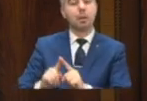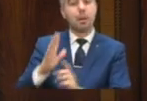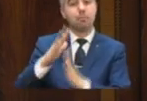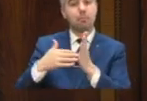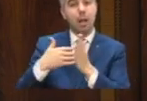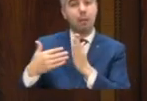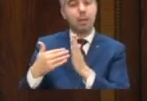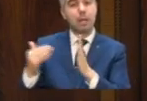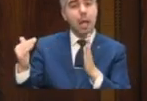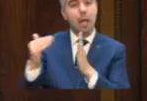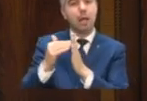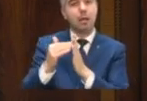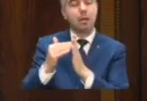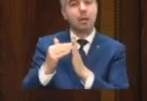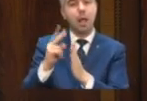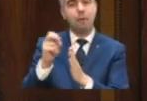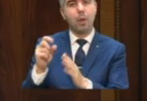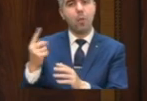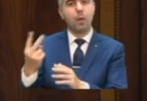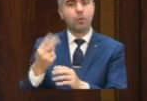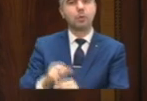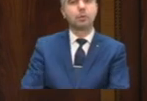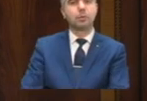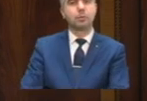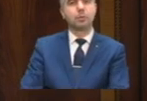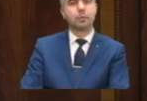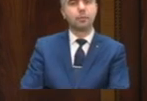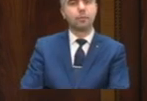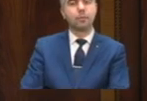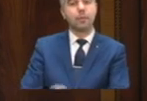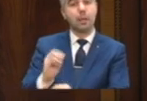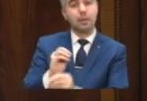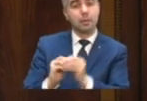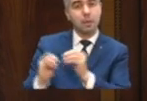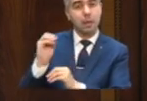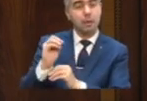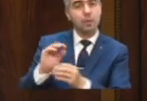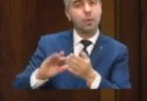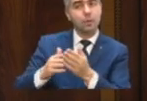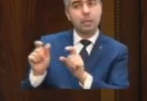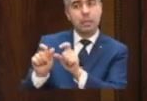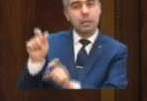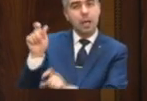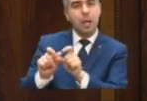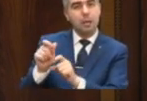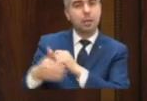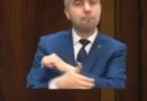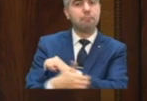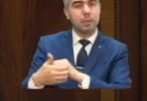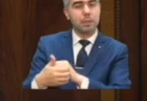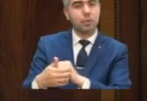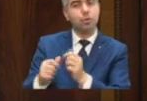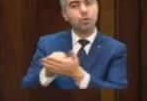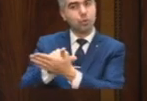سينتهي عمليا في نهاية هذه السنة، في الوقت الذي تتزايد فيه حاجيات المواطنين البسطاء لاقتناء